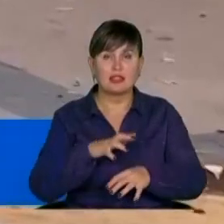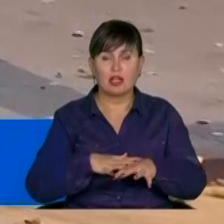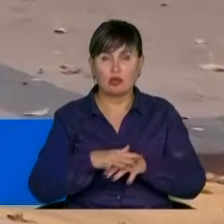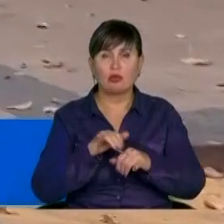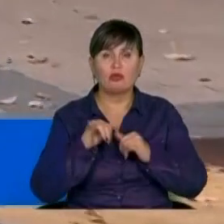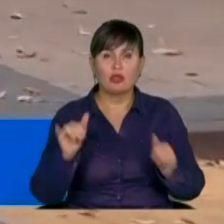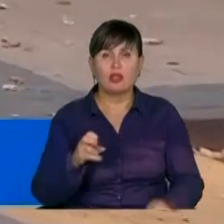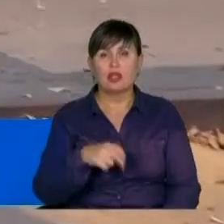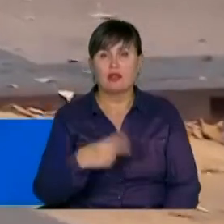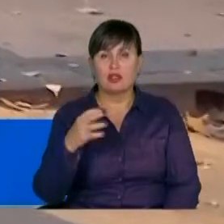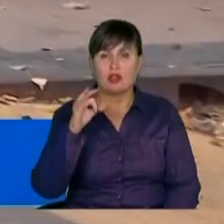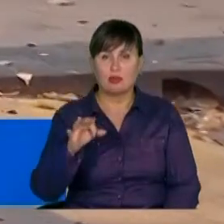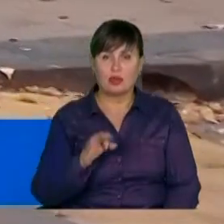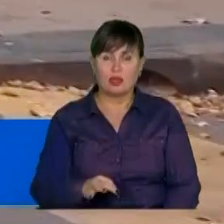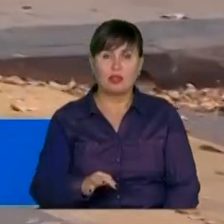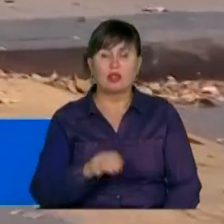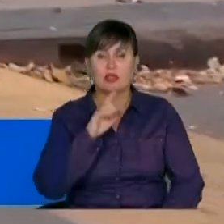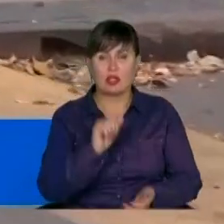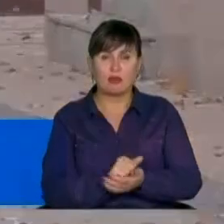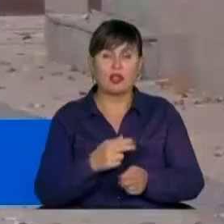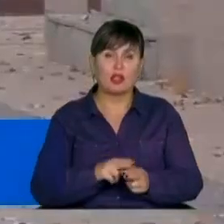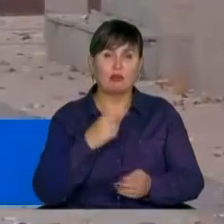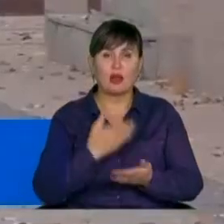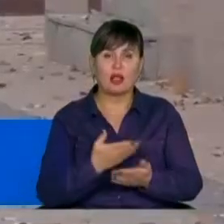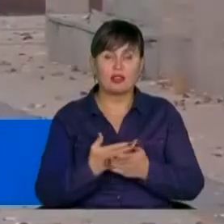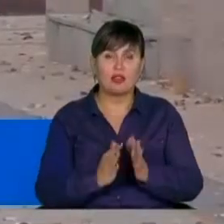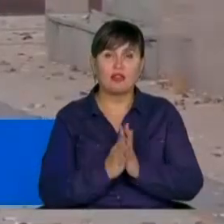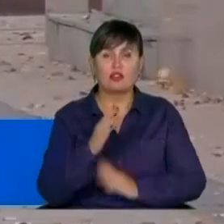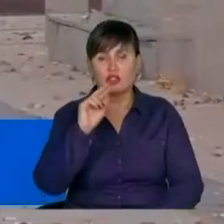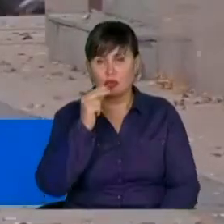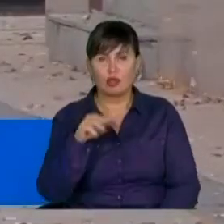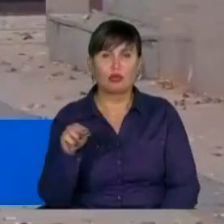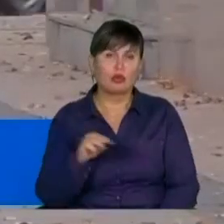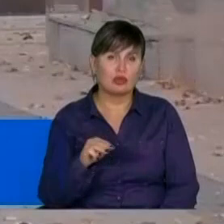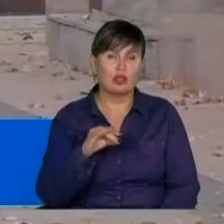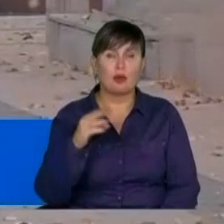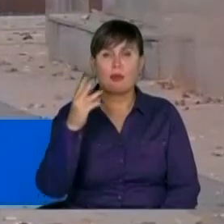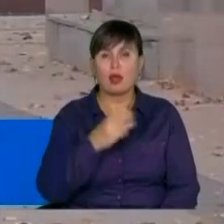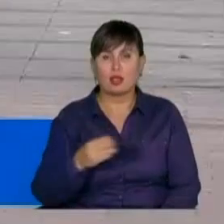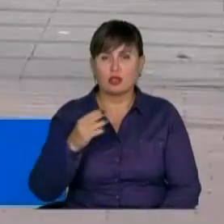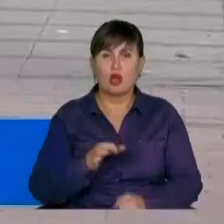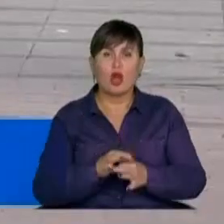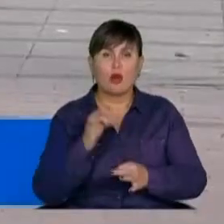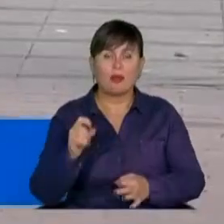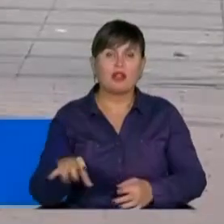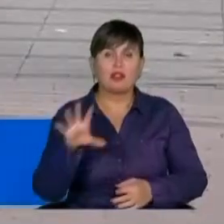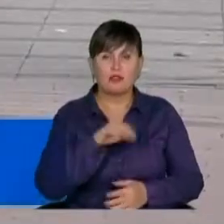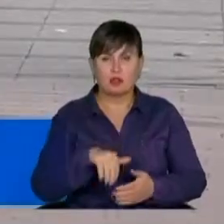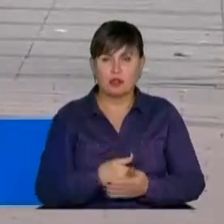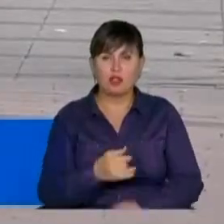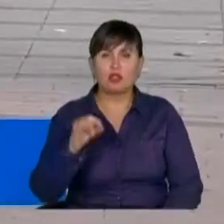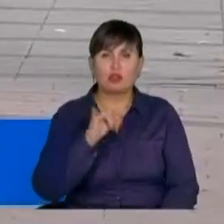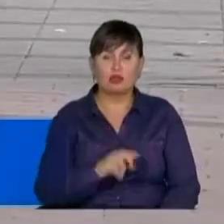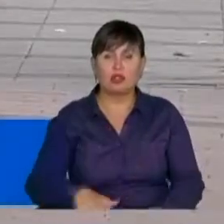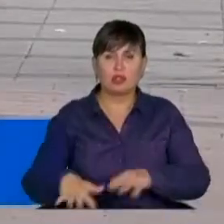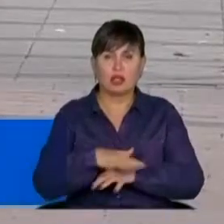увеличилось на 22%. Заметнее всего этот показатель вырос в Шымкенте, Туркестанской и Мангистауской областях. За всю новейшую историю